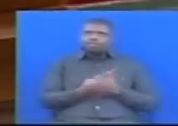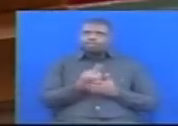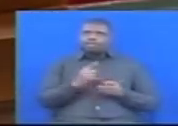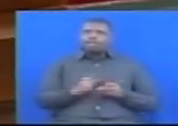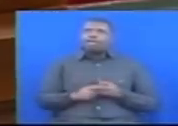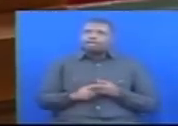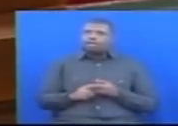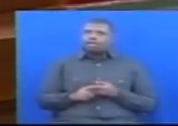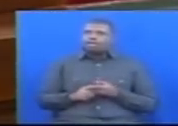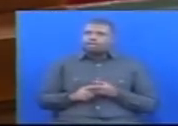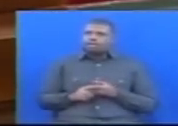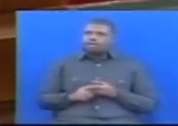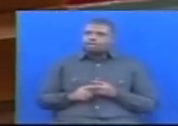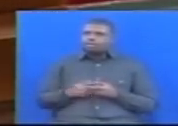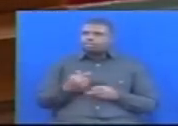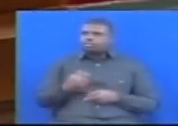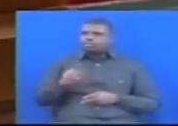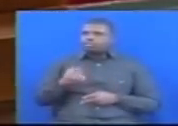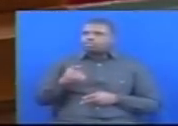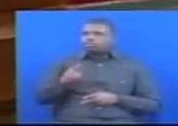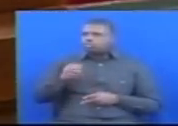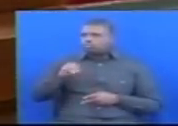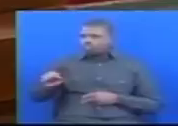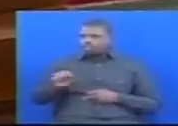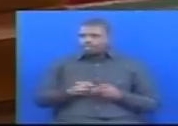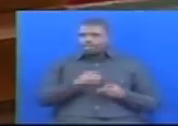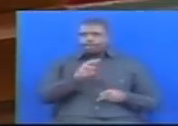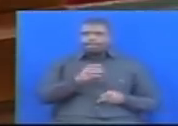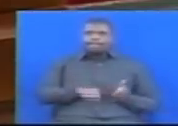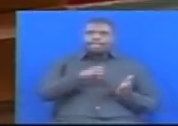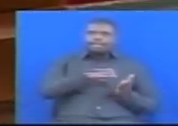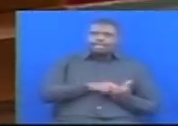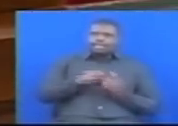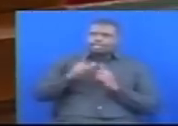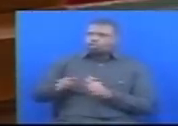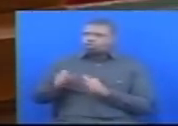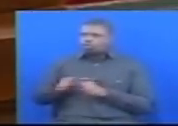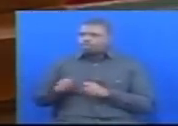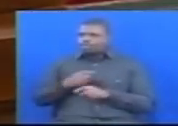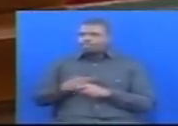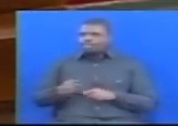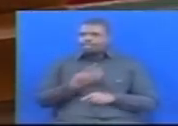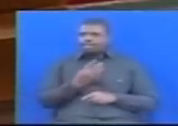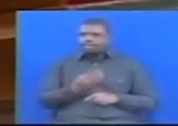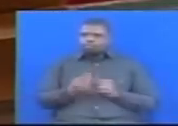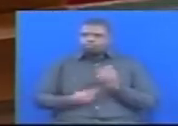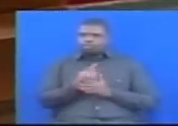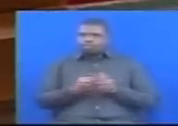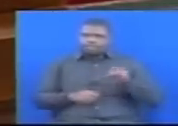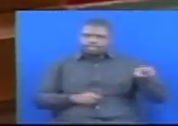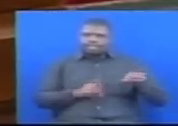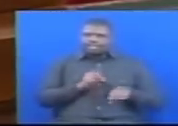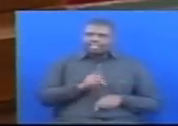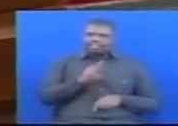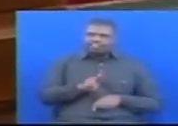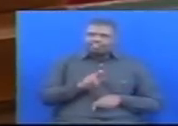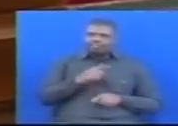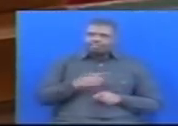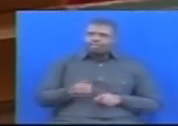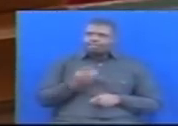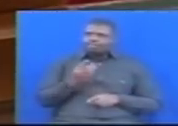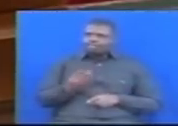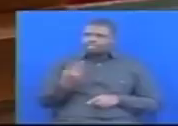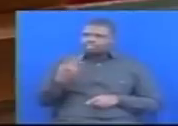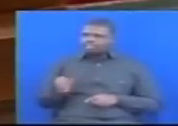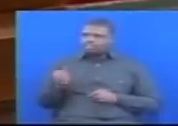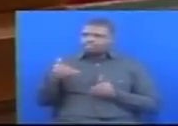Mbeya, Tunduma, Sumbawanga, Mpanda, Kigoma ambayo ni 400, na kutoka pale KV 220 kwenda